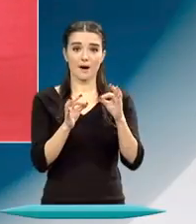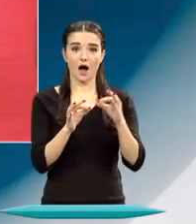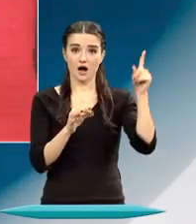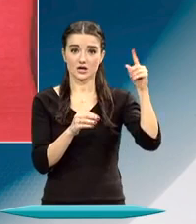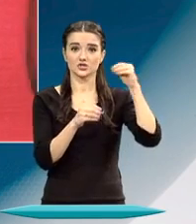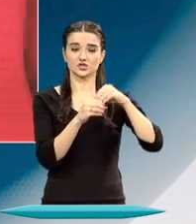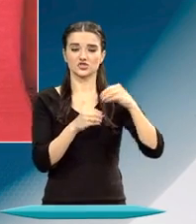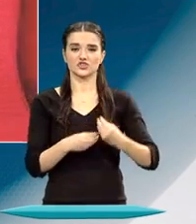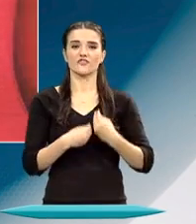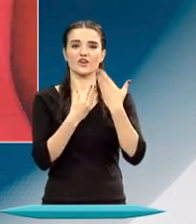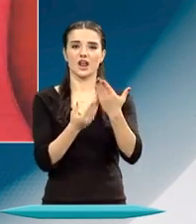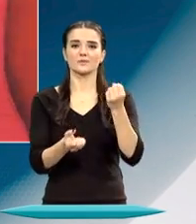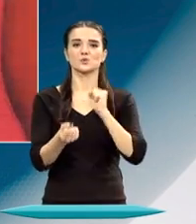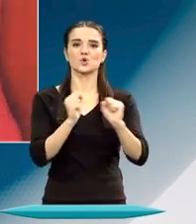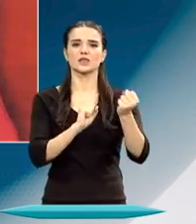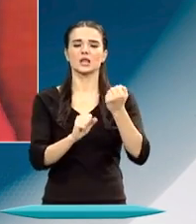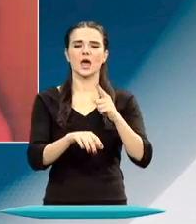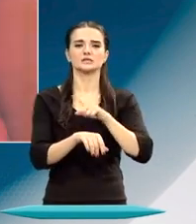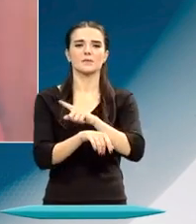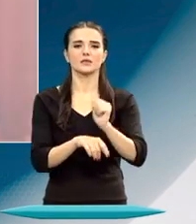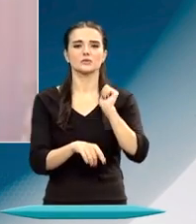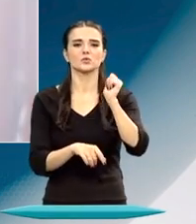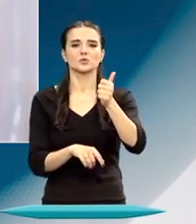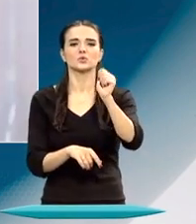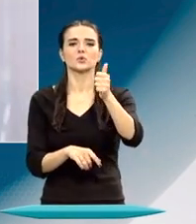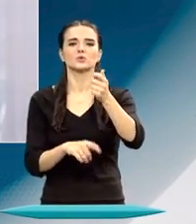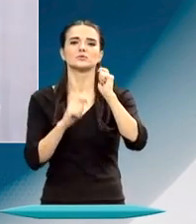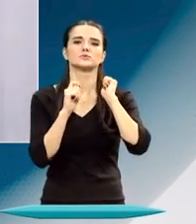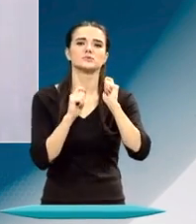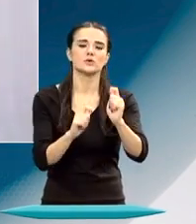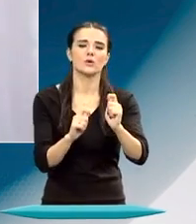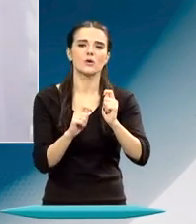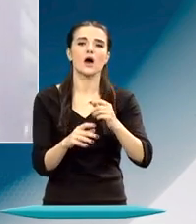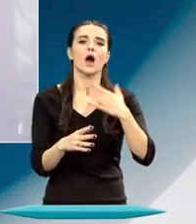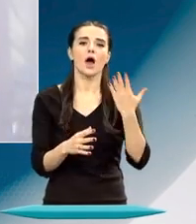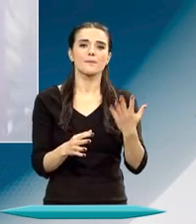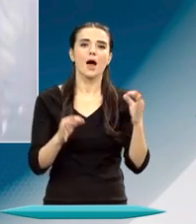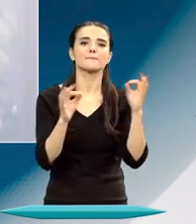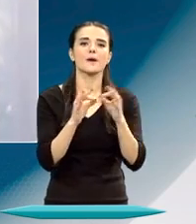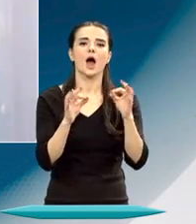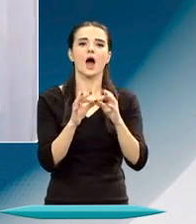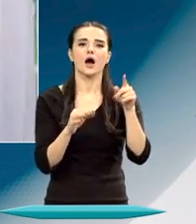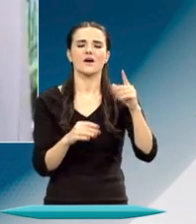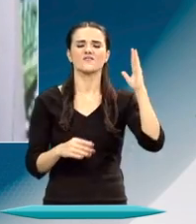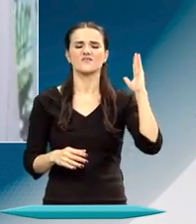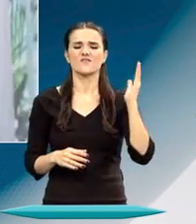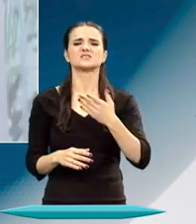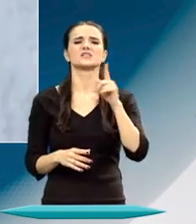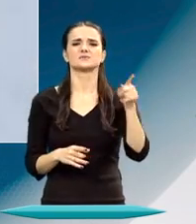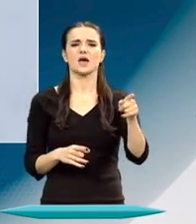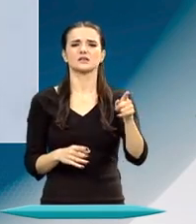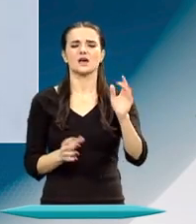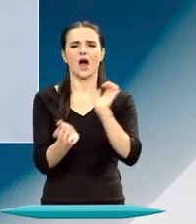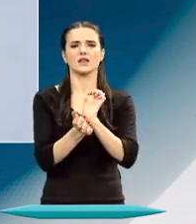Baha için verilen mücadele günden güne zorlaşır. Fakat Baha'dan vazgeçmez ailesi.